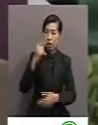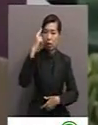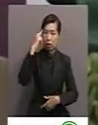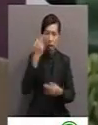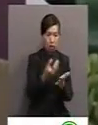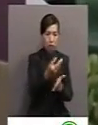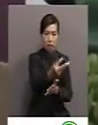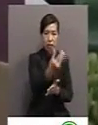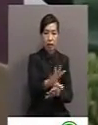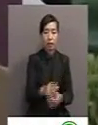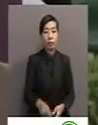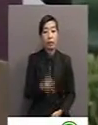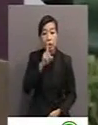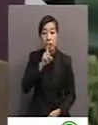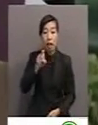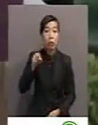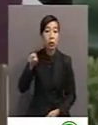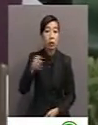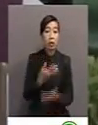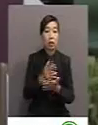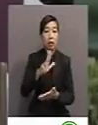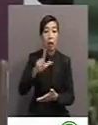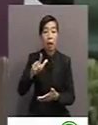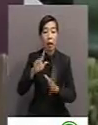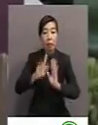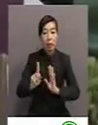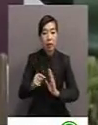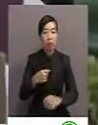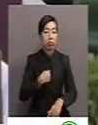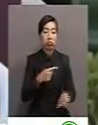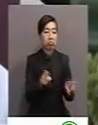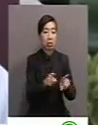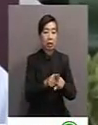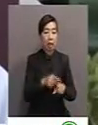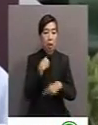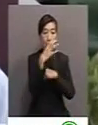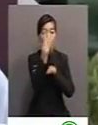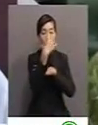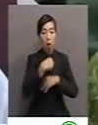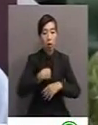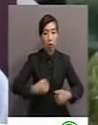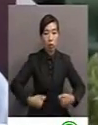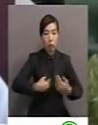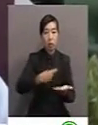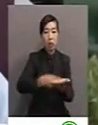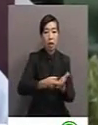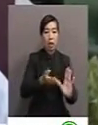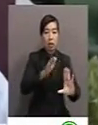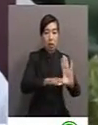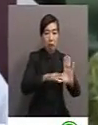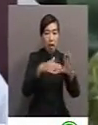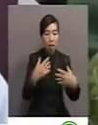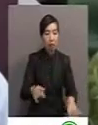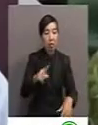ยังไง ก็เหมือนกับของพี่เขาอะค่ะ หลอกให ้ทำประกันช ี ว ิ ต ให้ทำประกันชีวิตกับซิงเกิลพรีเมียมแล้วก็จ่ายครั้